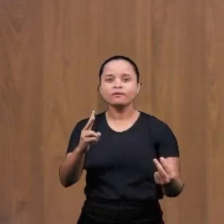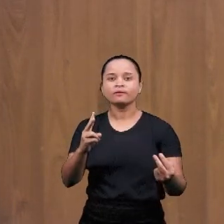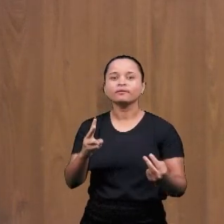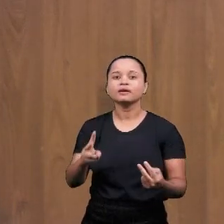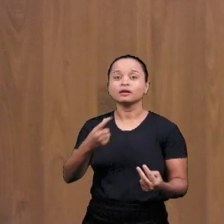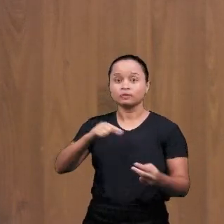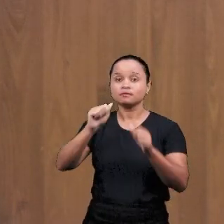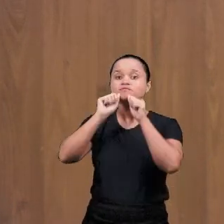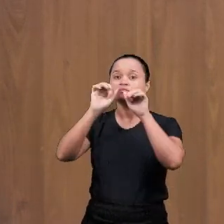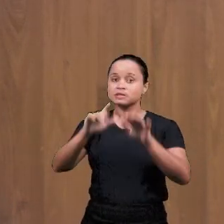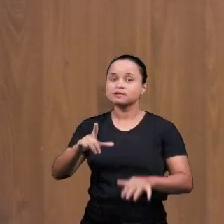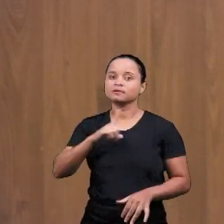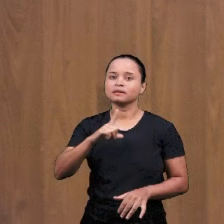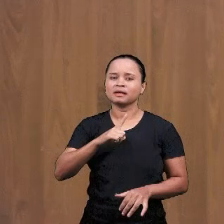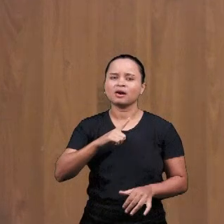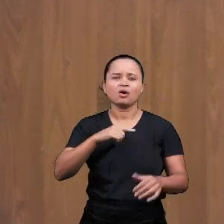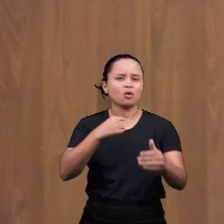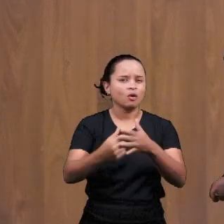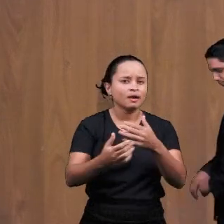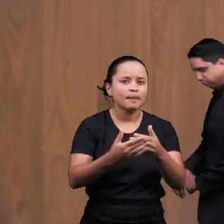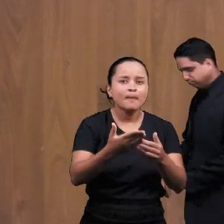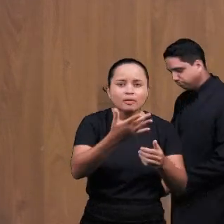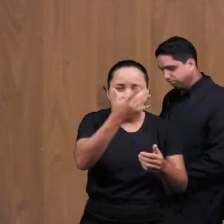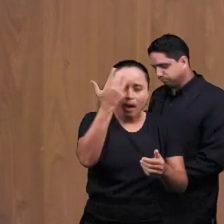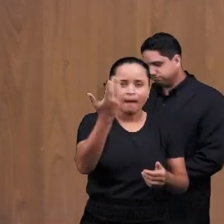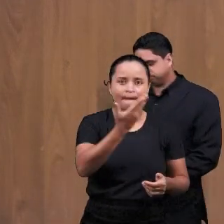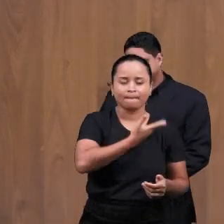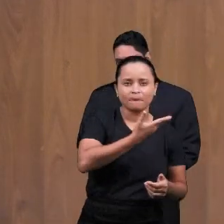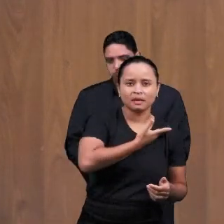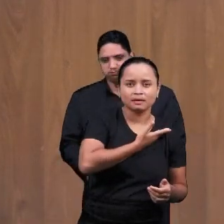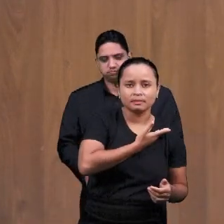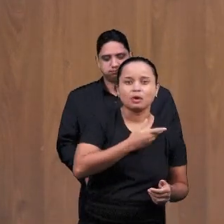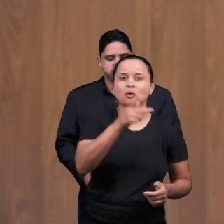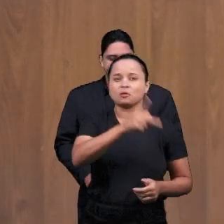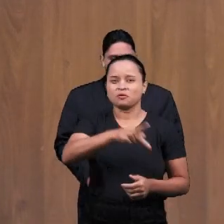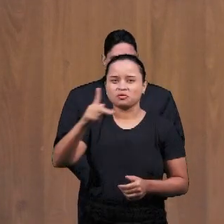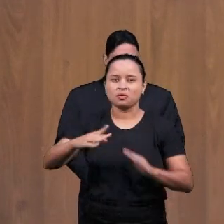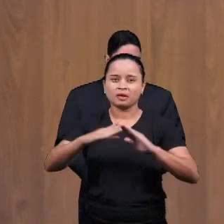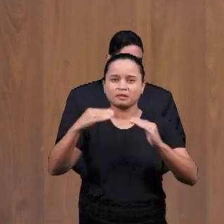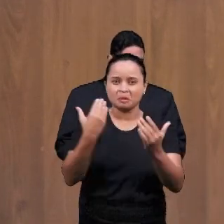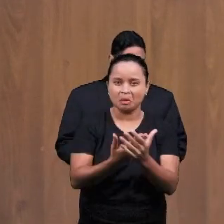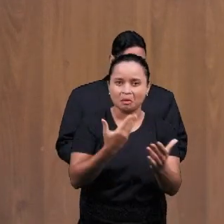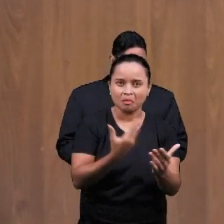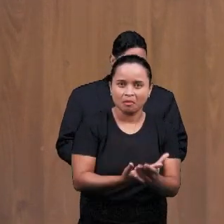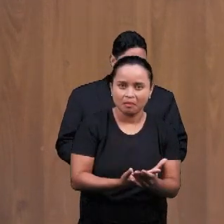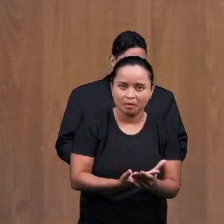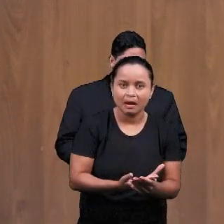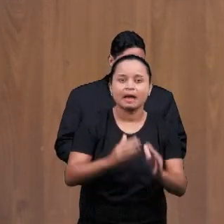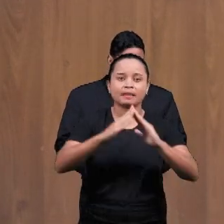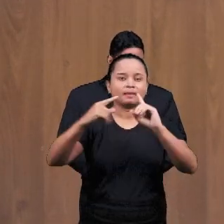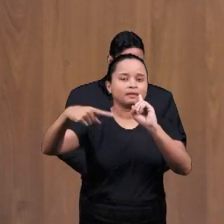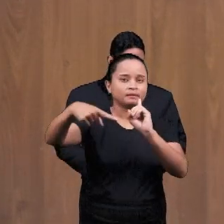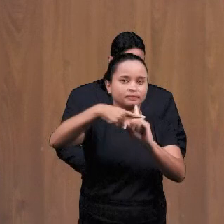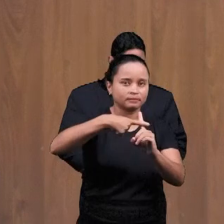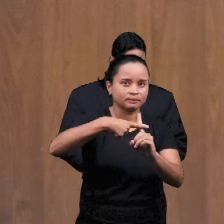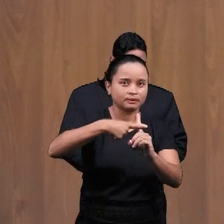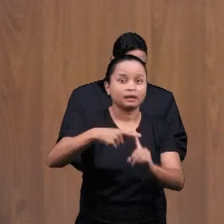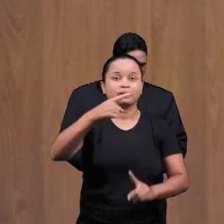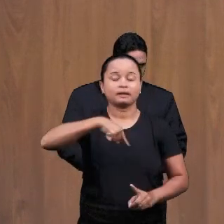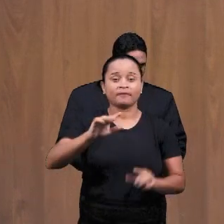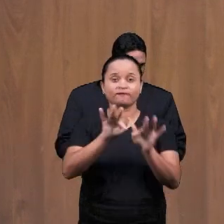Qu'ils soient avec nos amis, avec le professeur à l'école, à l'église, dans notre famille, quand